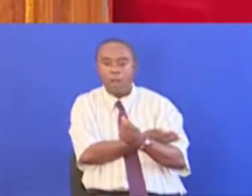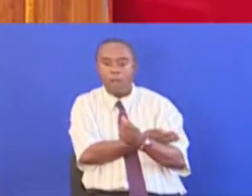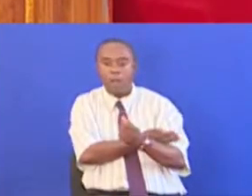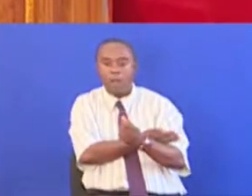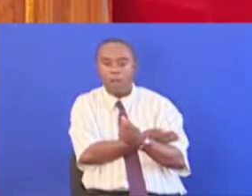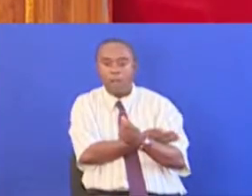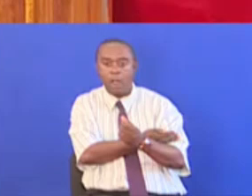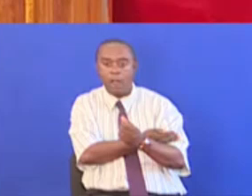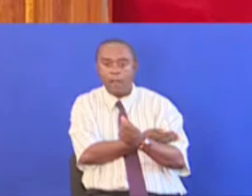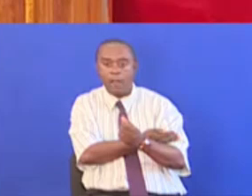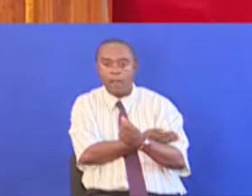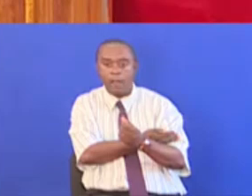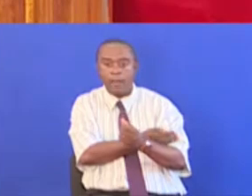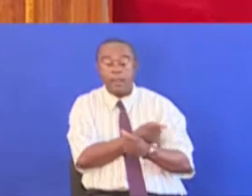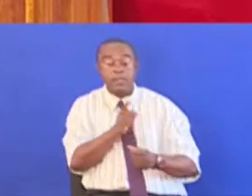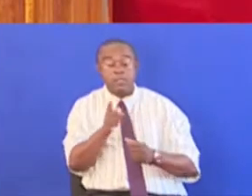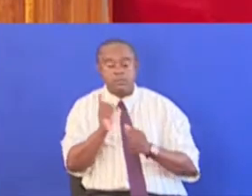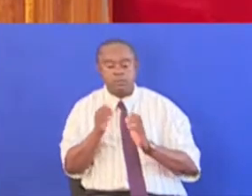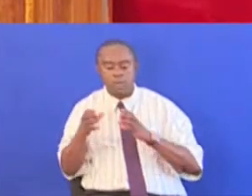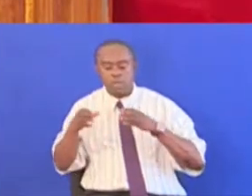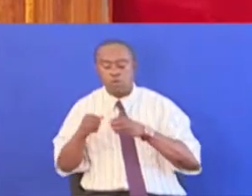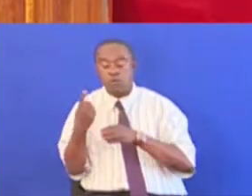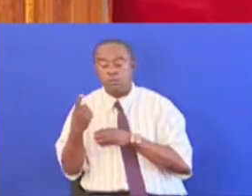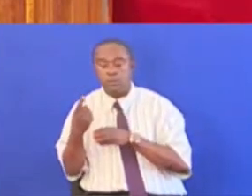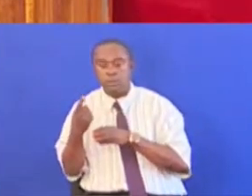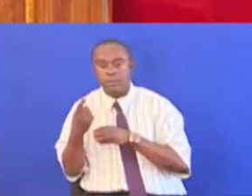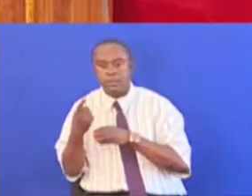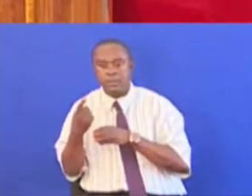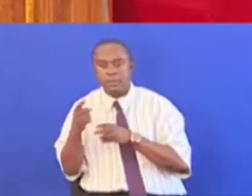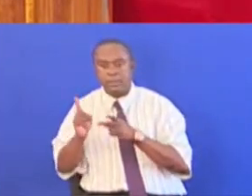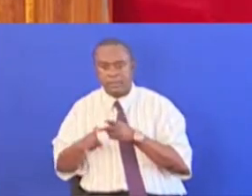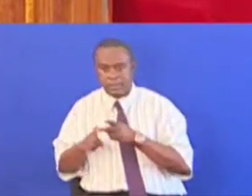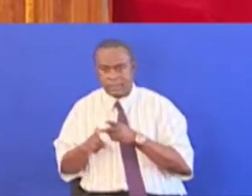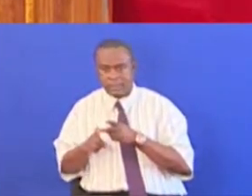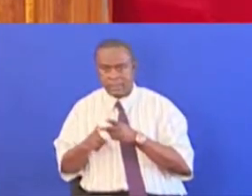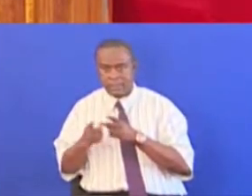Tanzaniana, akituweka katika kundi moja na Pax Americana na Pax